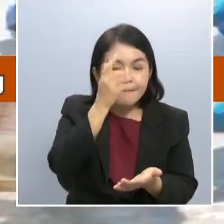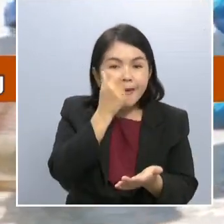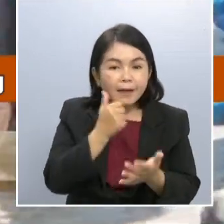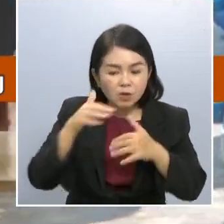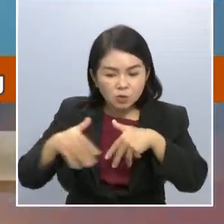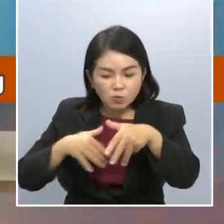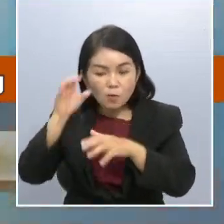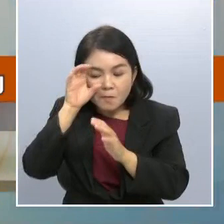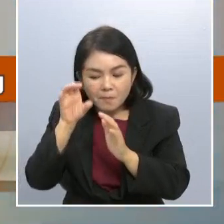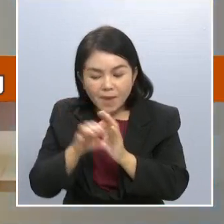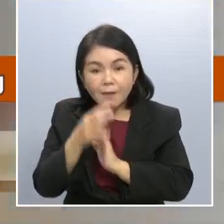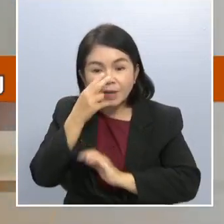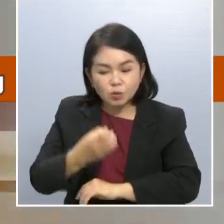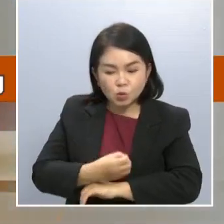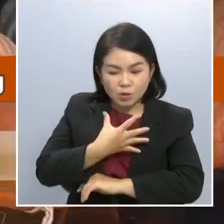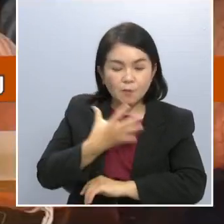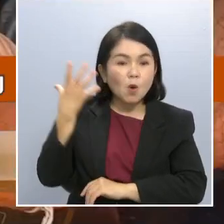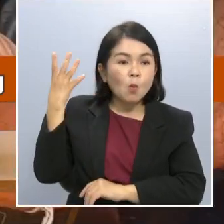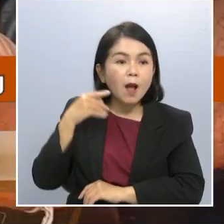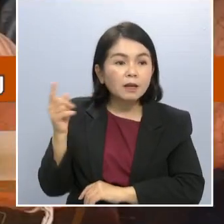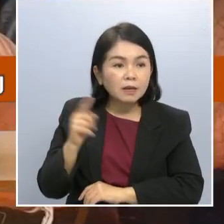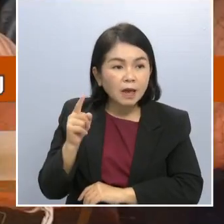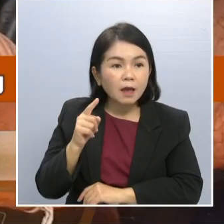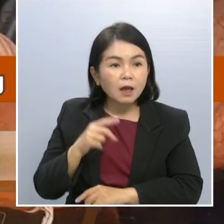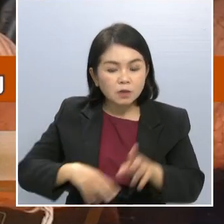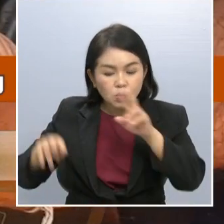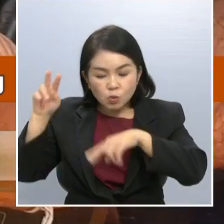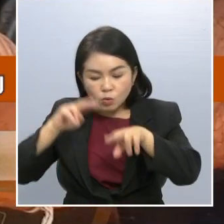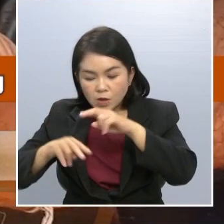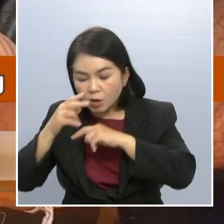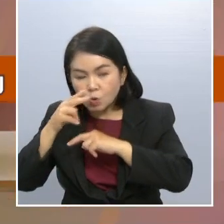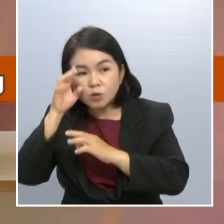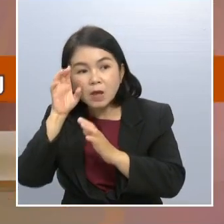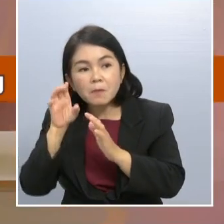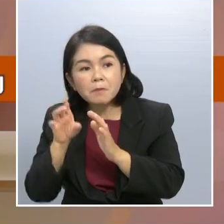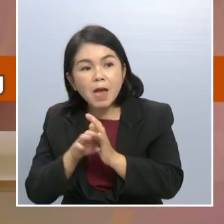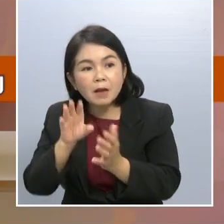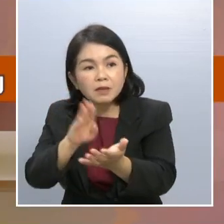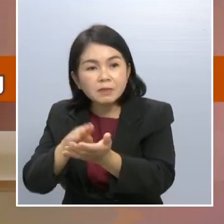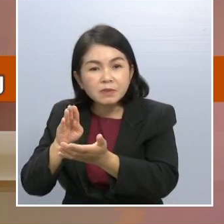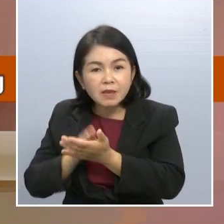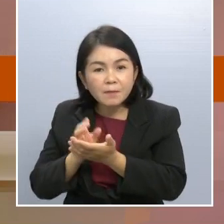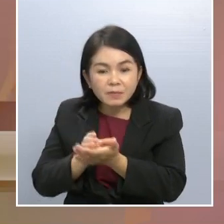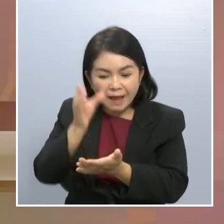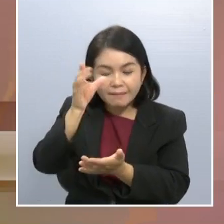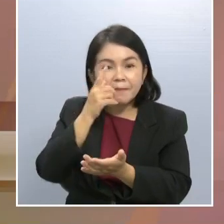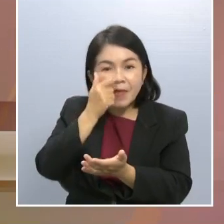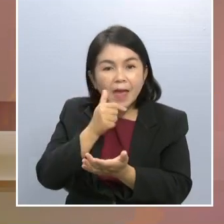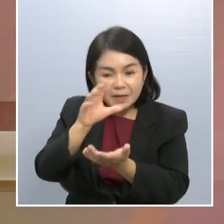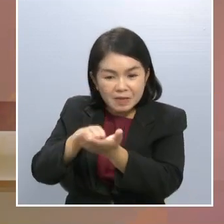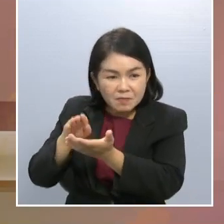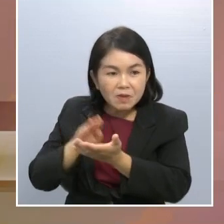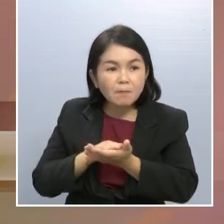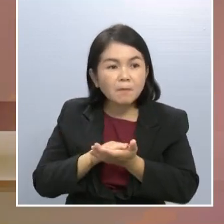ภาพที่น่าตลกตกใจสำนักงานเขตป้อมปราบศัตรูพ่ายได้โพสต์ภาพการเก็บดักผังดับเพลิงกล่าวเก็บ